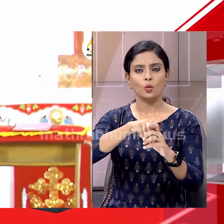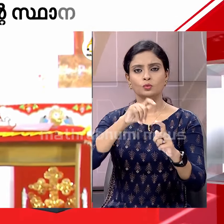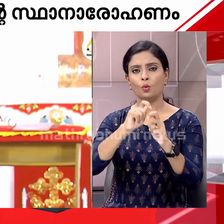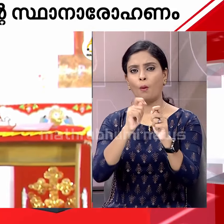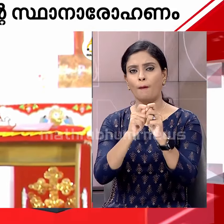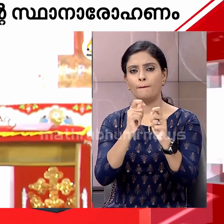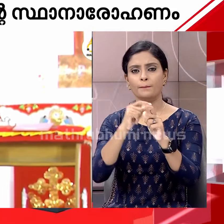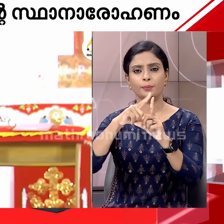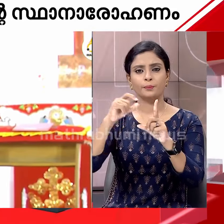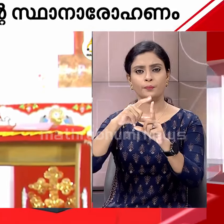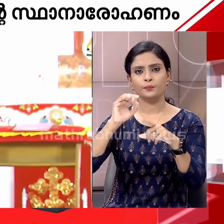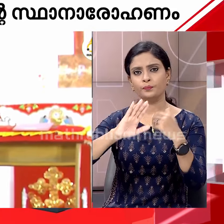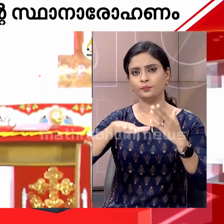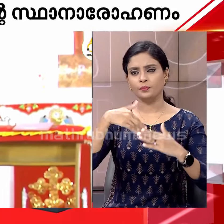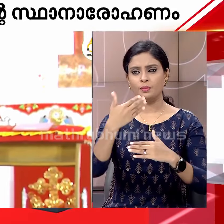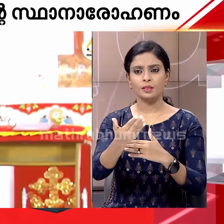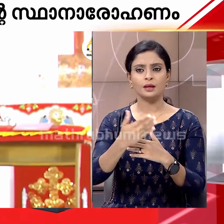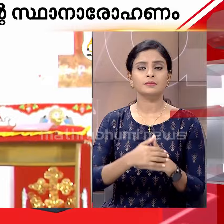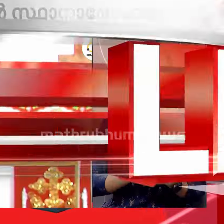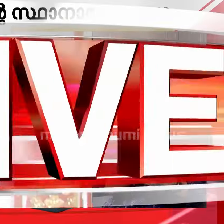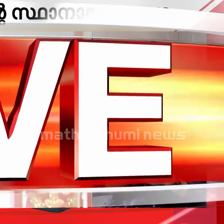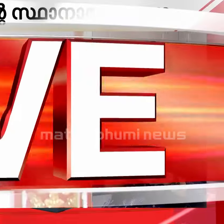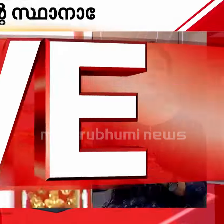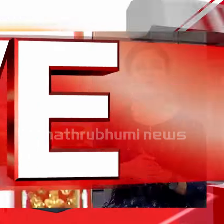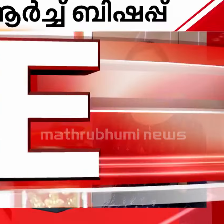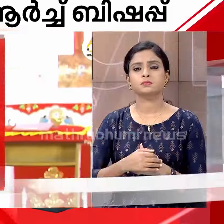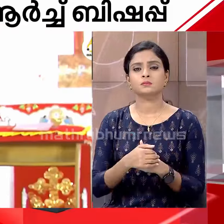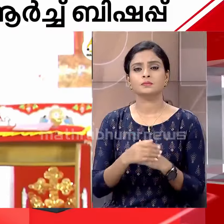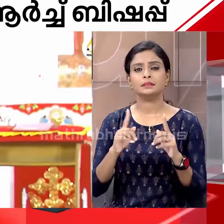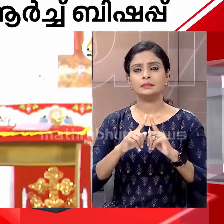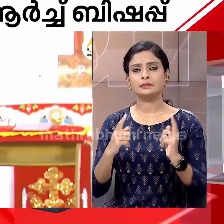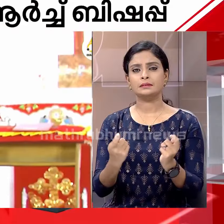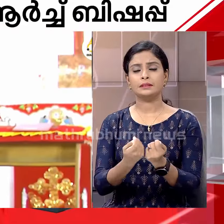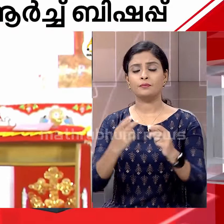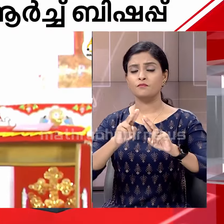വേണ്ടി സഭ മുഴുവൻ പ്രാർത്ഥിച്ച് ഒരുങ്ങുകയായിരുന്നു.